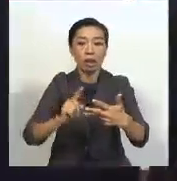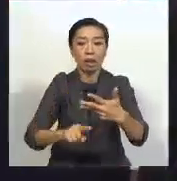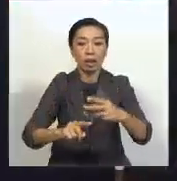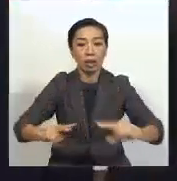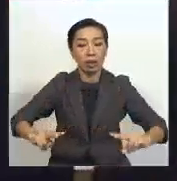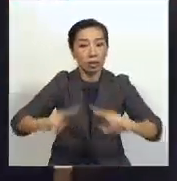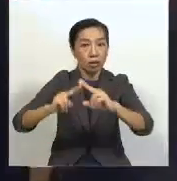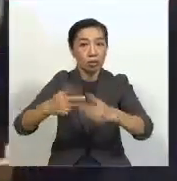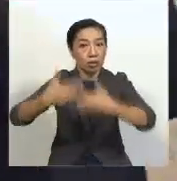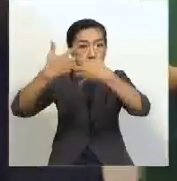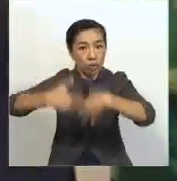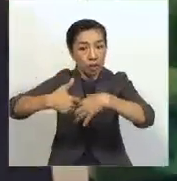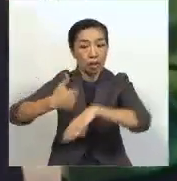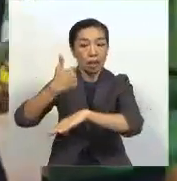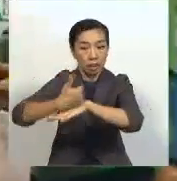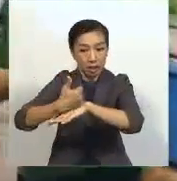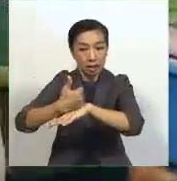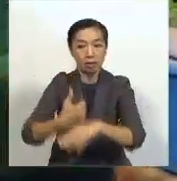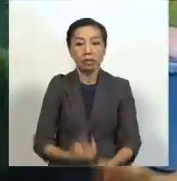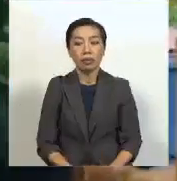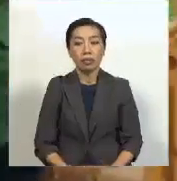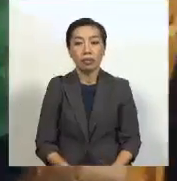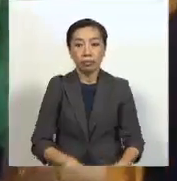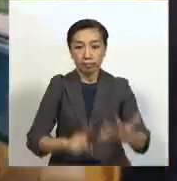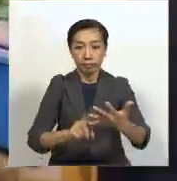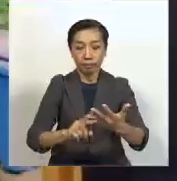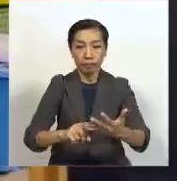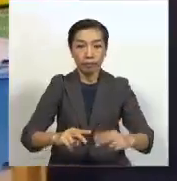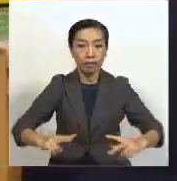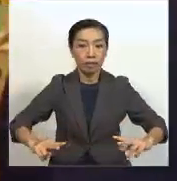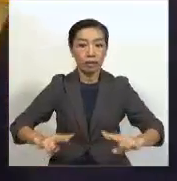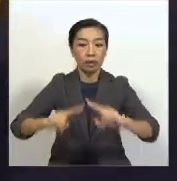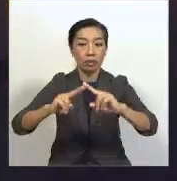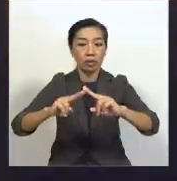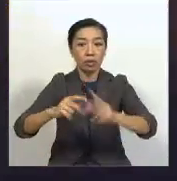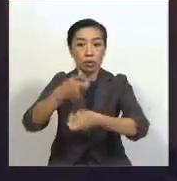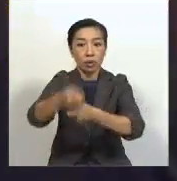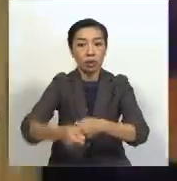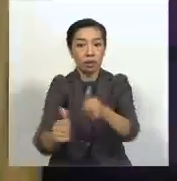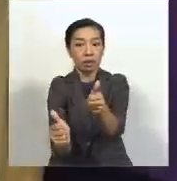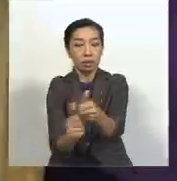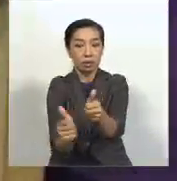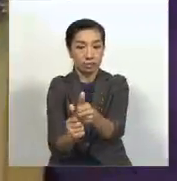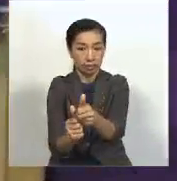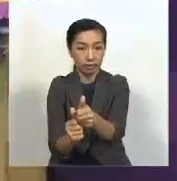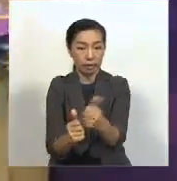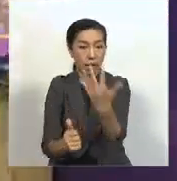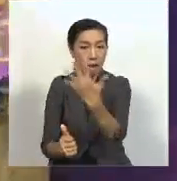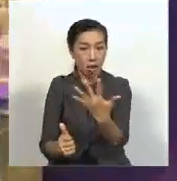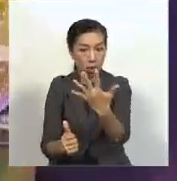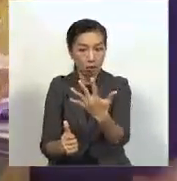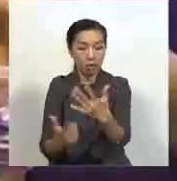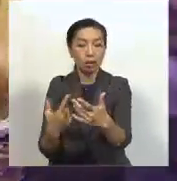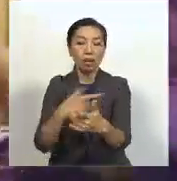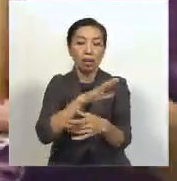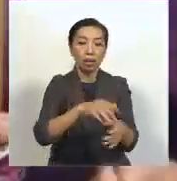นตรีว่าการกระทรวงอุตสาหกรรมนายสุริยะจึงรุ่งเรืองกิจและรัฐมนตรีช่วยว่าการกระทรวงเกษตรและสหกรณ์ร้อยเอกธรรมนัสพรหมเผ่